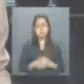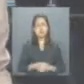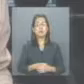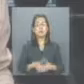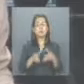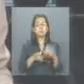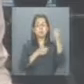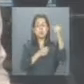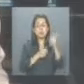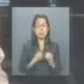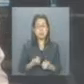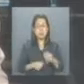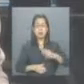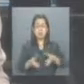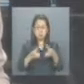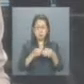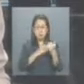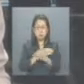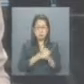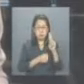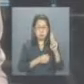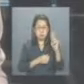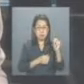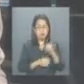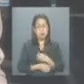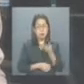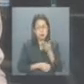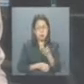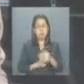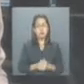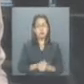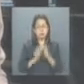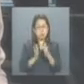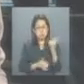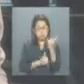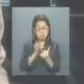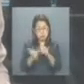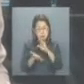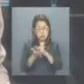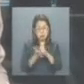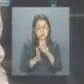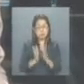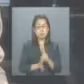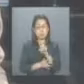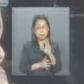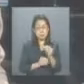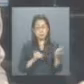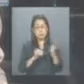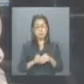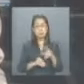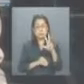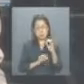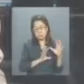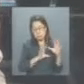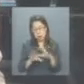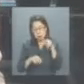อนนี้ก็ออกมาเรียกร้องให้เพิ่มคณะผู้สังเกตการในซีเรียนะคะจาก250คนเป็น300คนขณะเดียวกันก็เริ่มมีความวิตกกังวลถึ